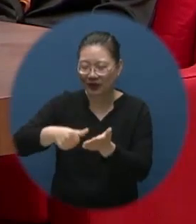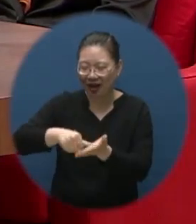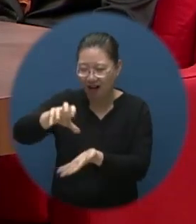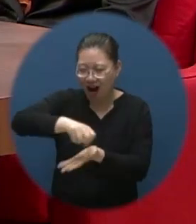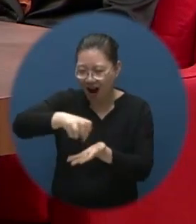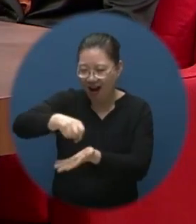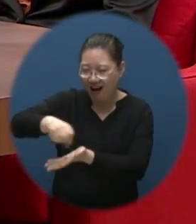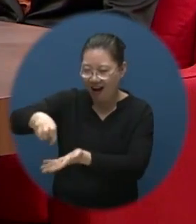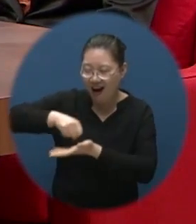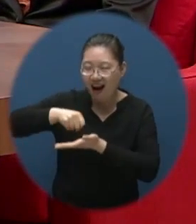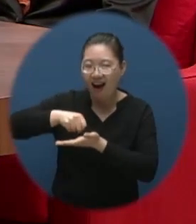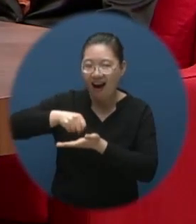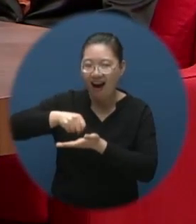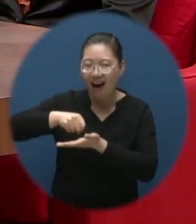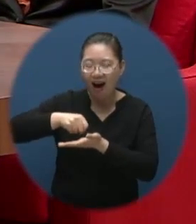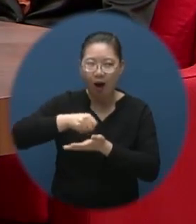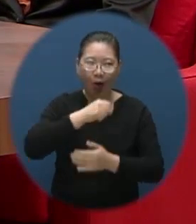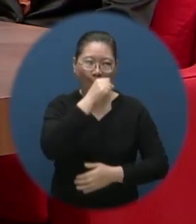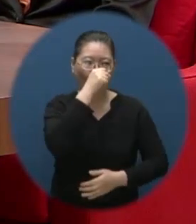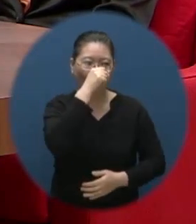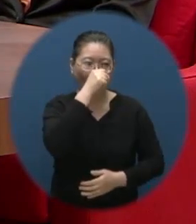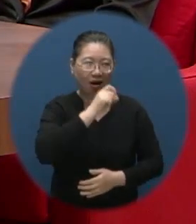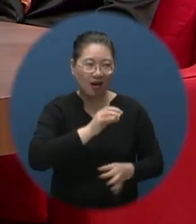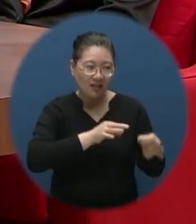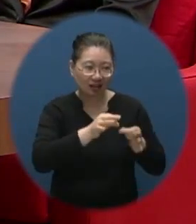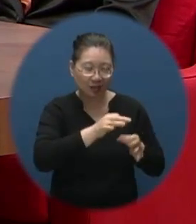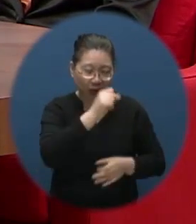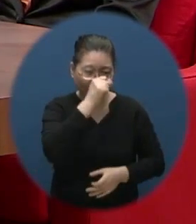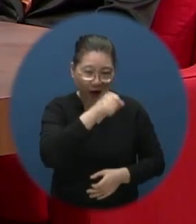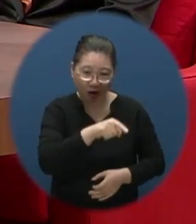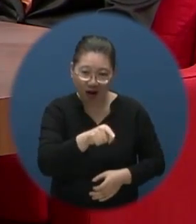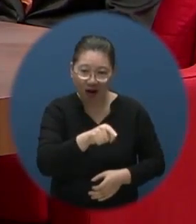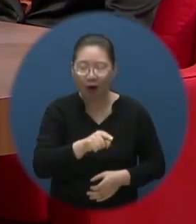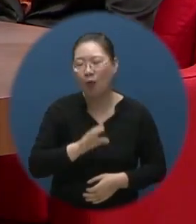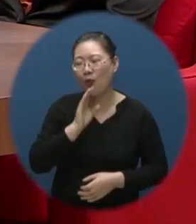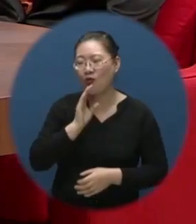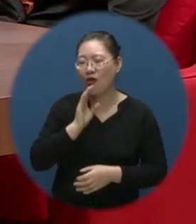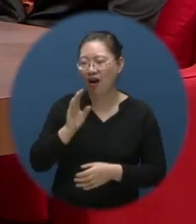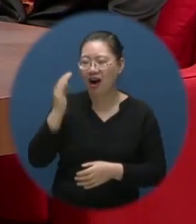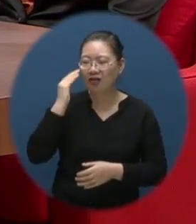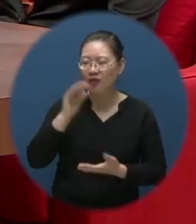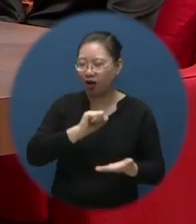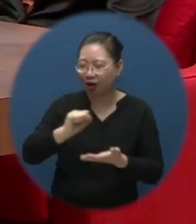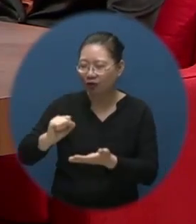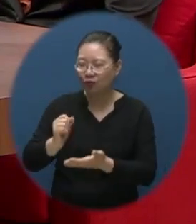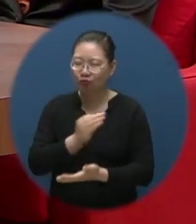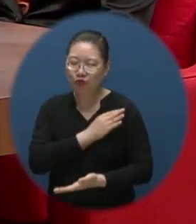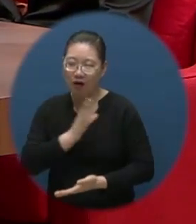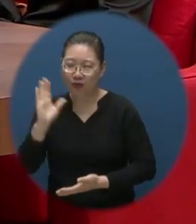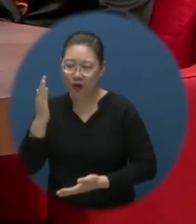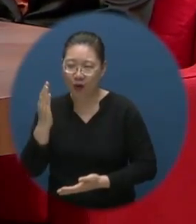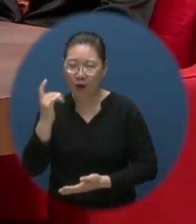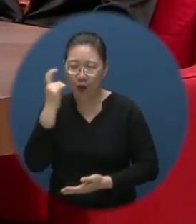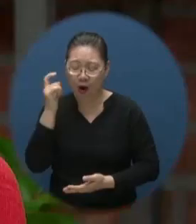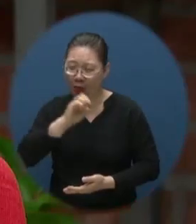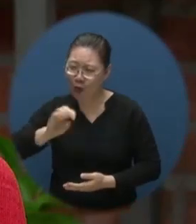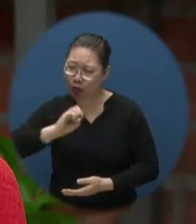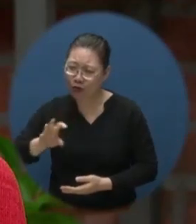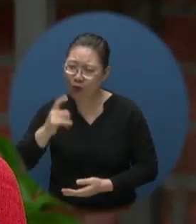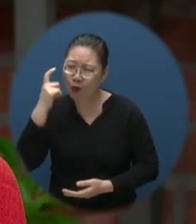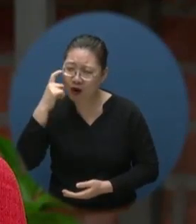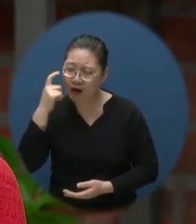수집을 해가지고. 고물 수집상 하면 좋겠다. 예, 우리나라에 가져가도 떼부자 되겠다. 이거 왜 저렇게 버리냐.